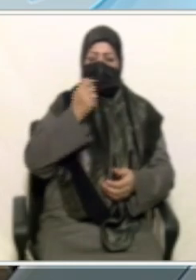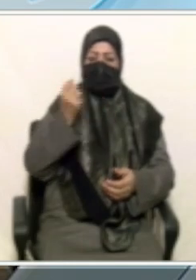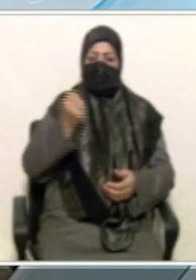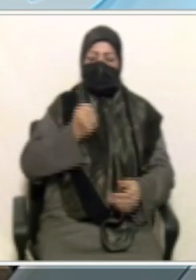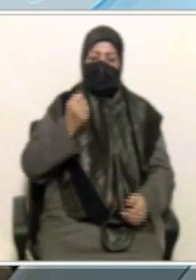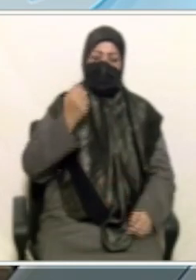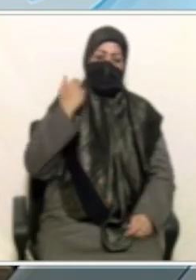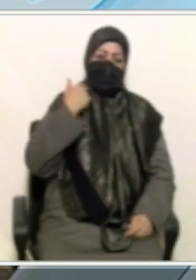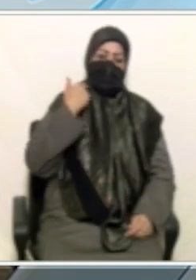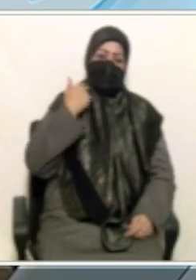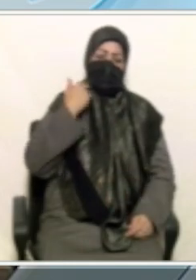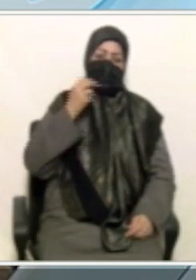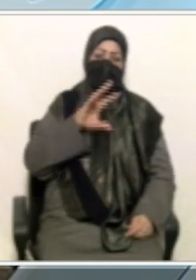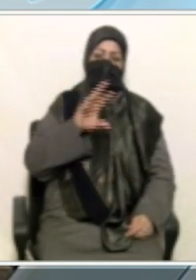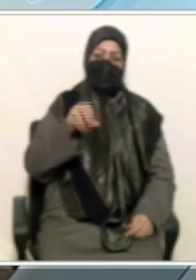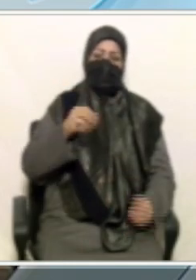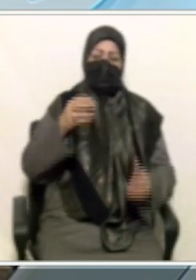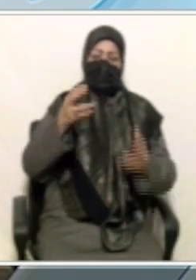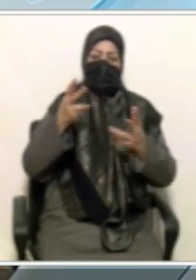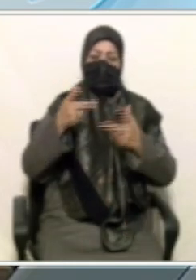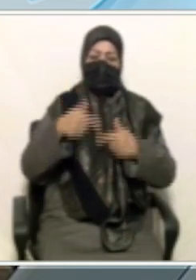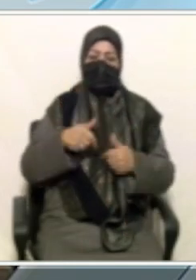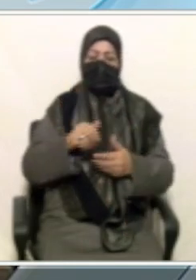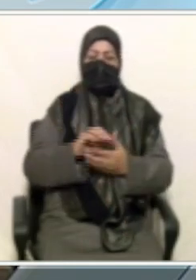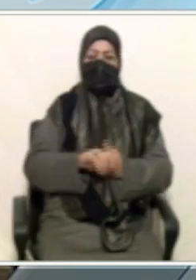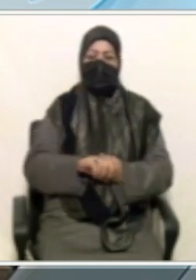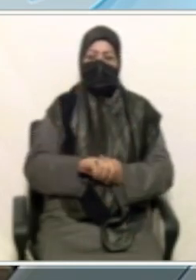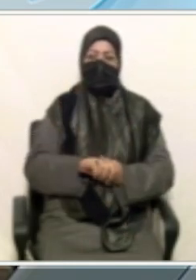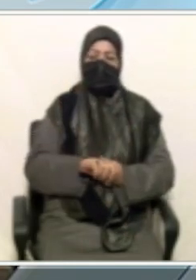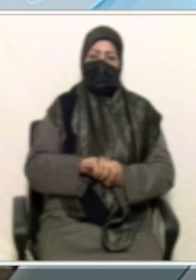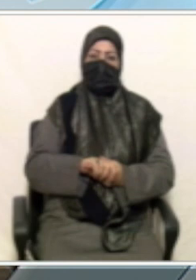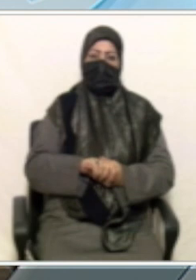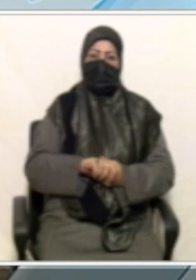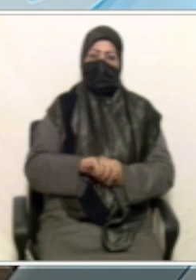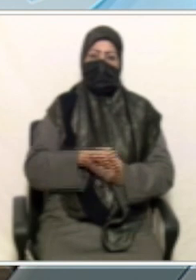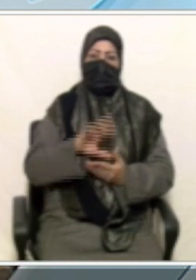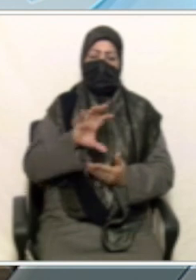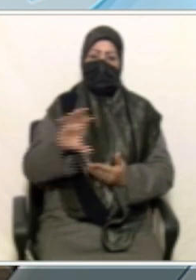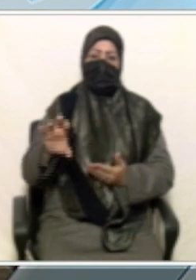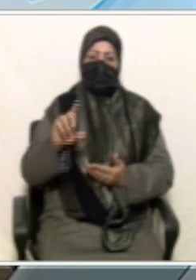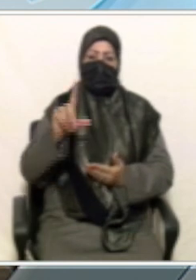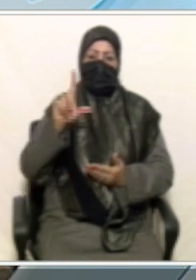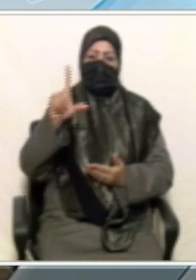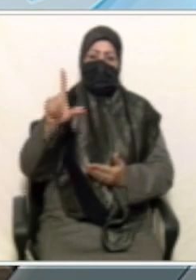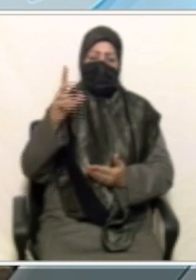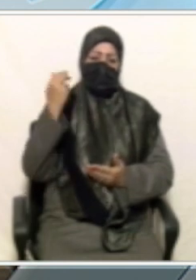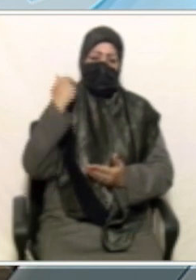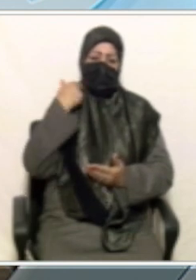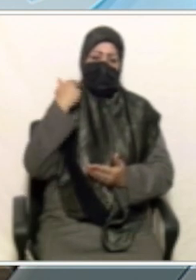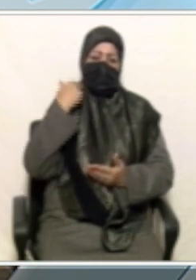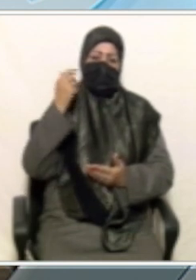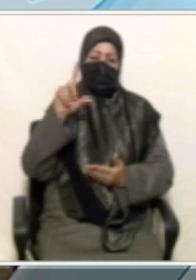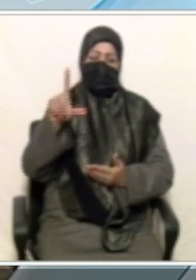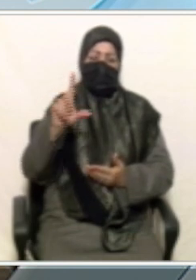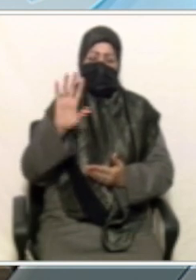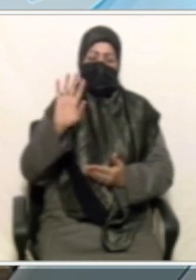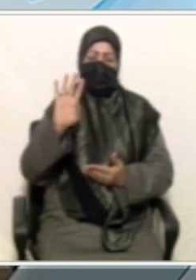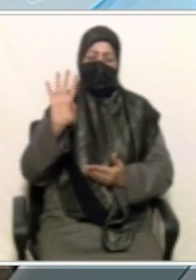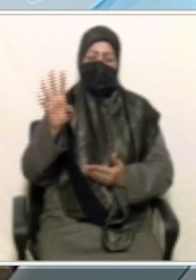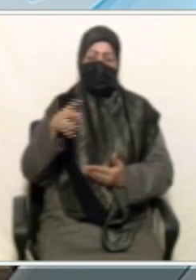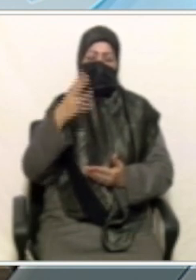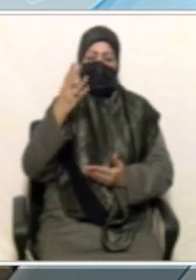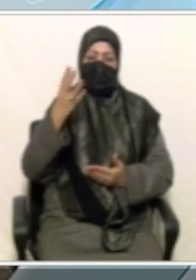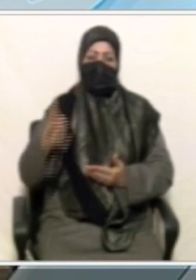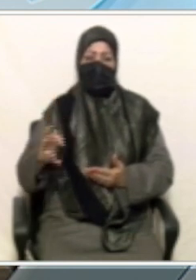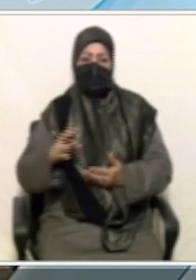هذا. ما نعرفش هل هذا حلال ولا حرام، وإذا كان مثلا تقول مثلا لازم تسدد المبلغ هذا